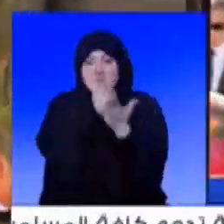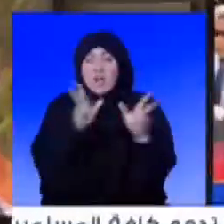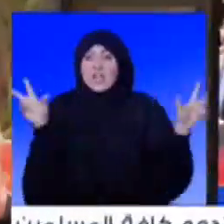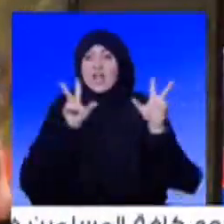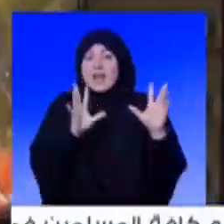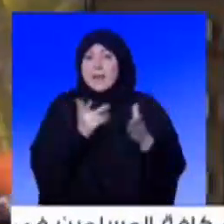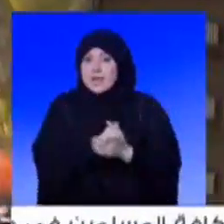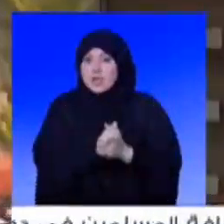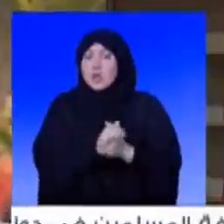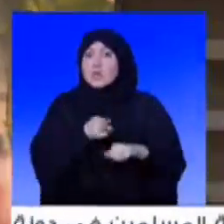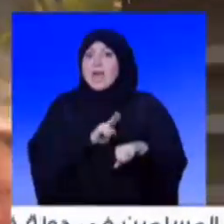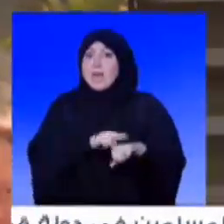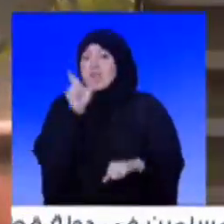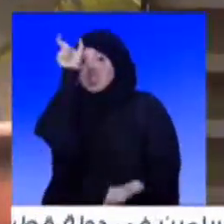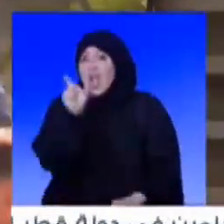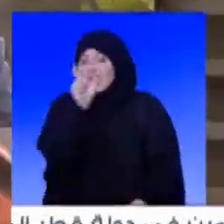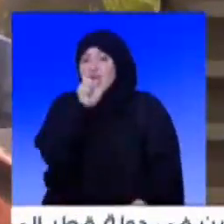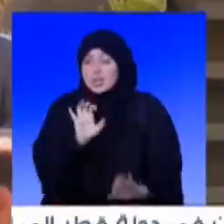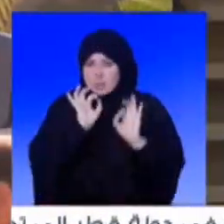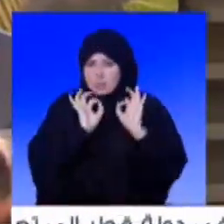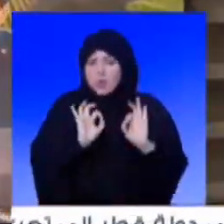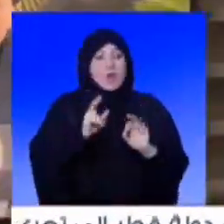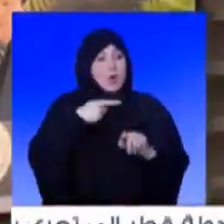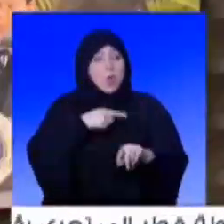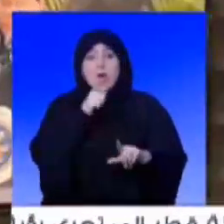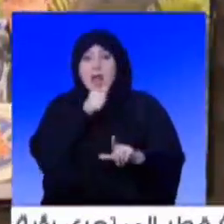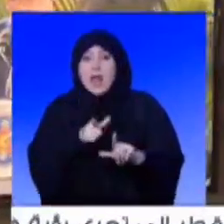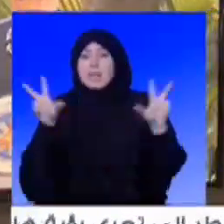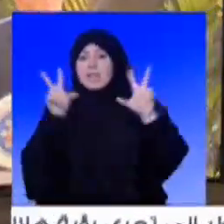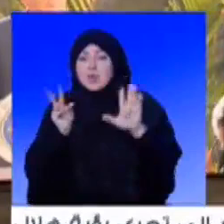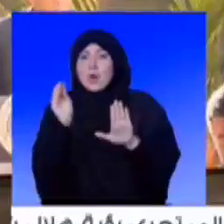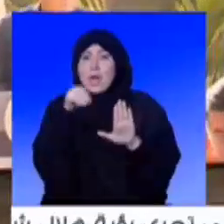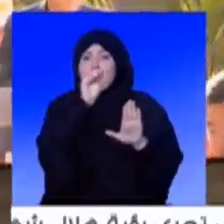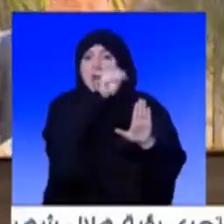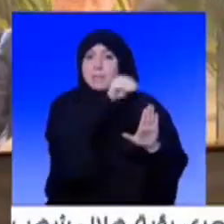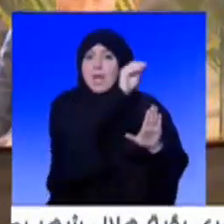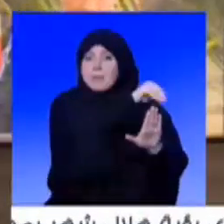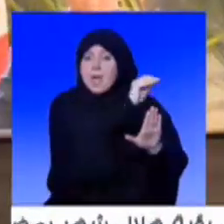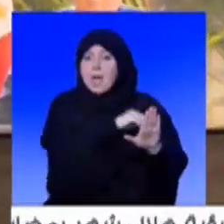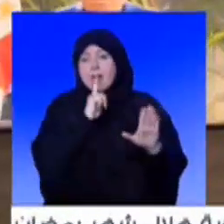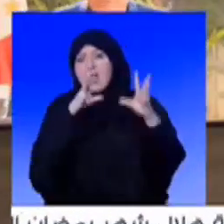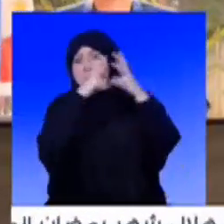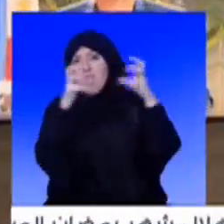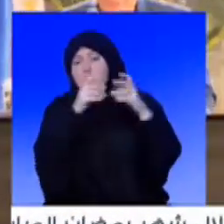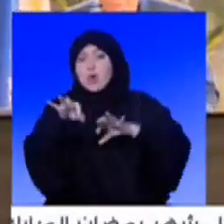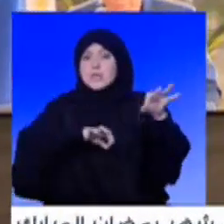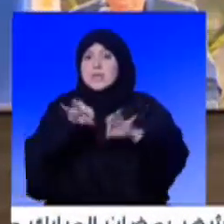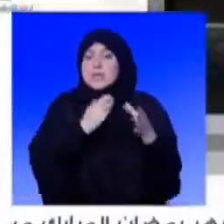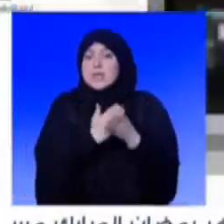القنوات لا سما وان اشخاصا بعينهم ظلوا يتنقلون من محطه الى اخرى بصفه محللين